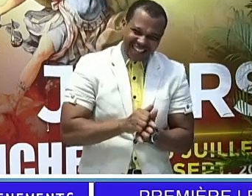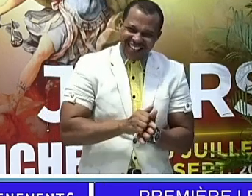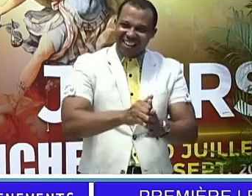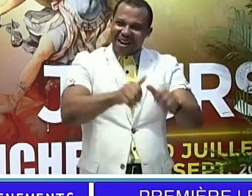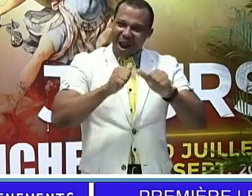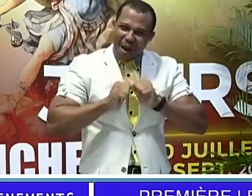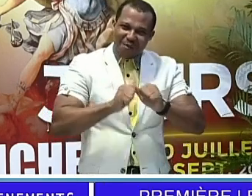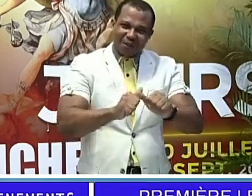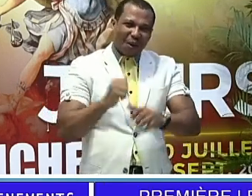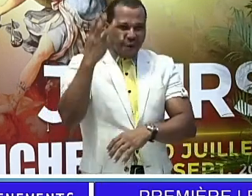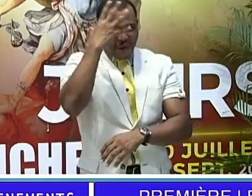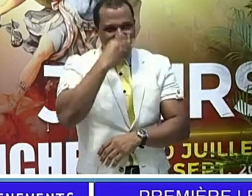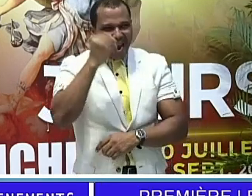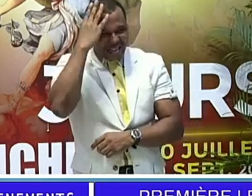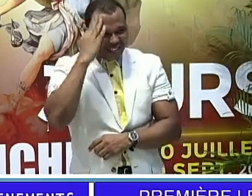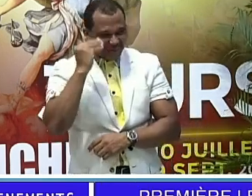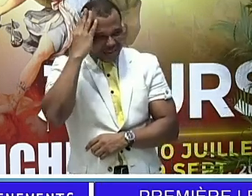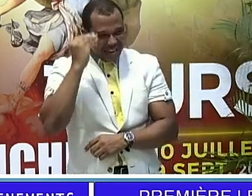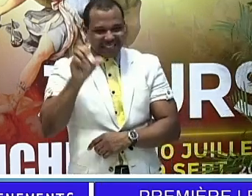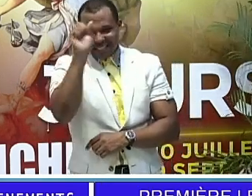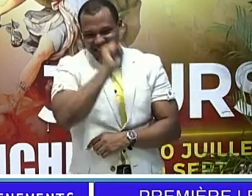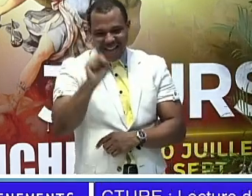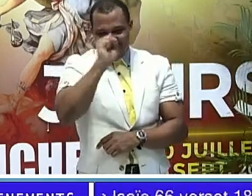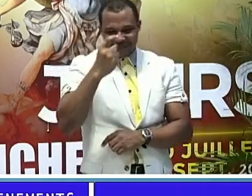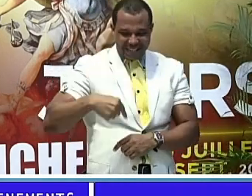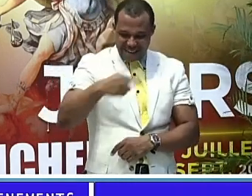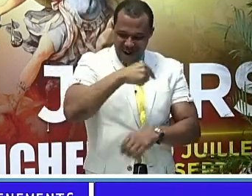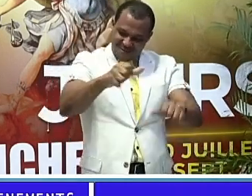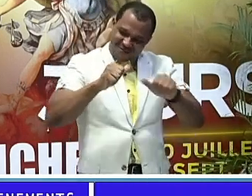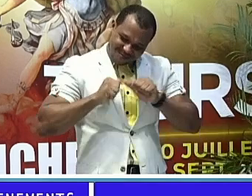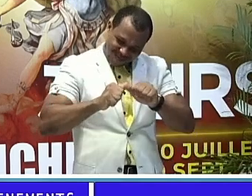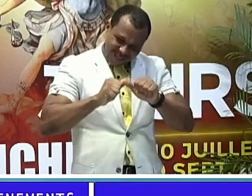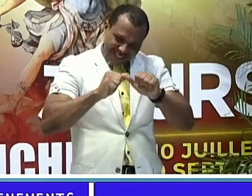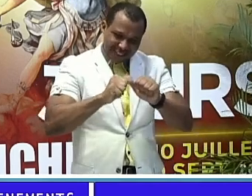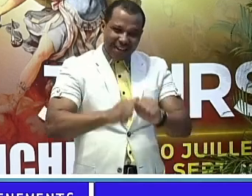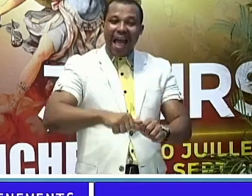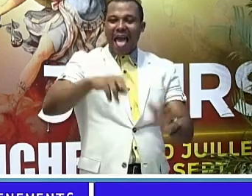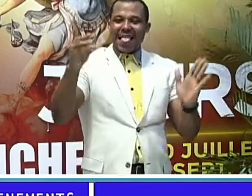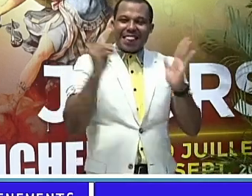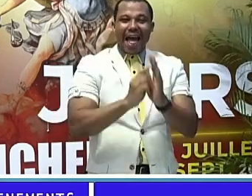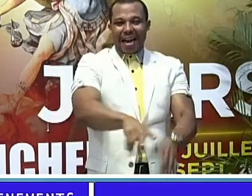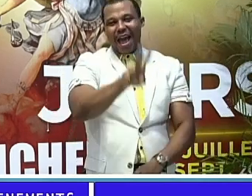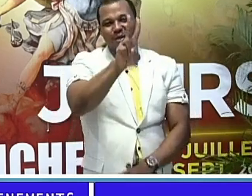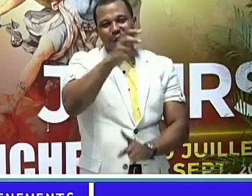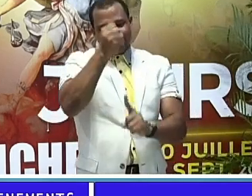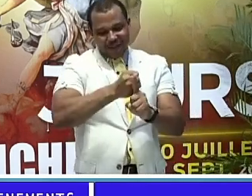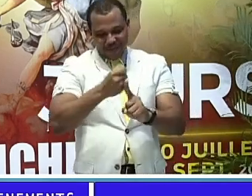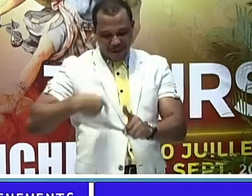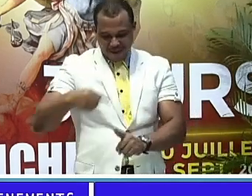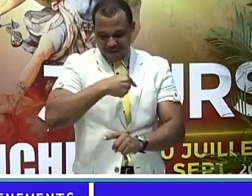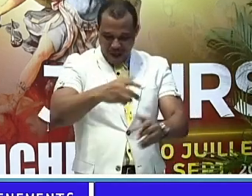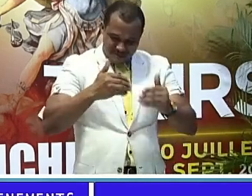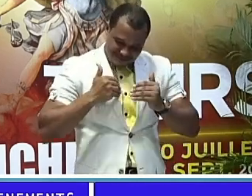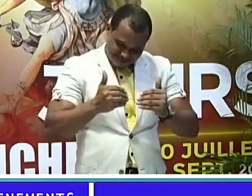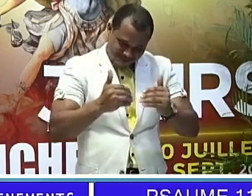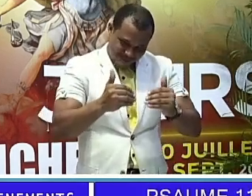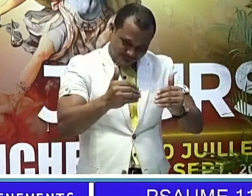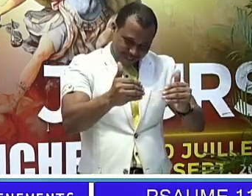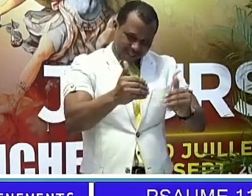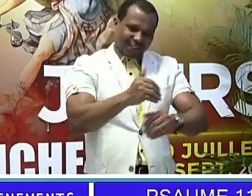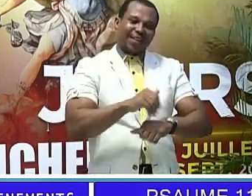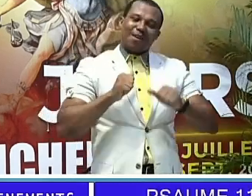expérience. Samedi, n'a continué. Le 2 septembre, n'a continué. Seul dimanche, seul samedi, n'a